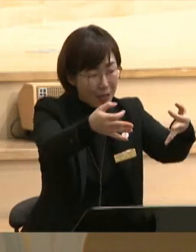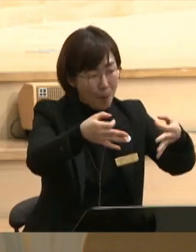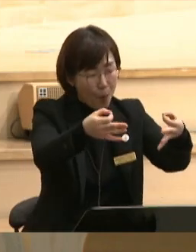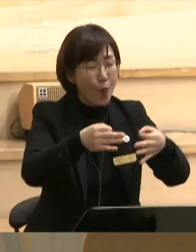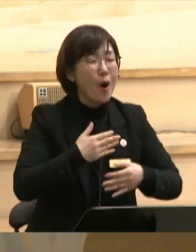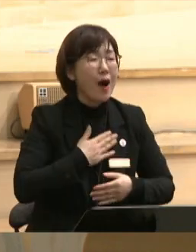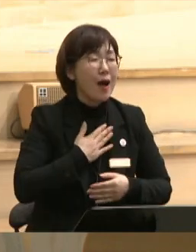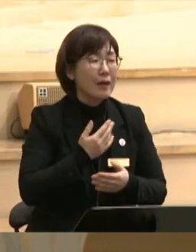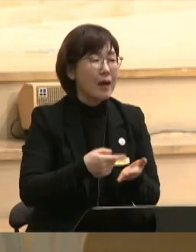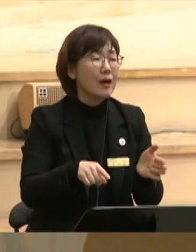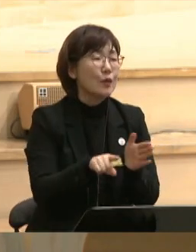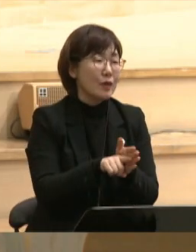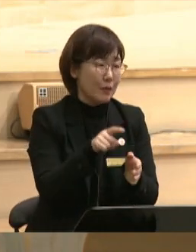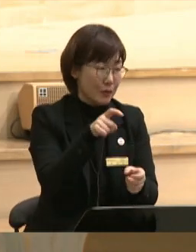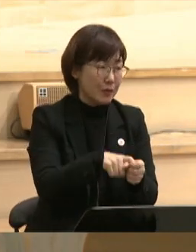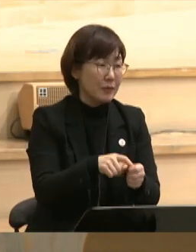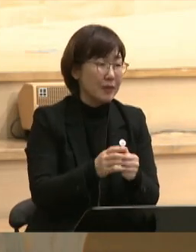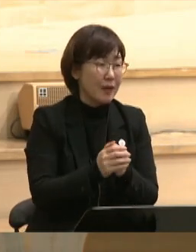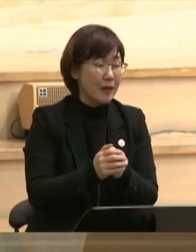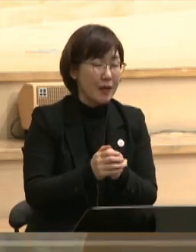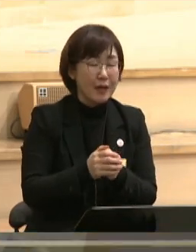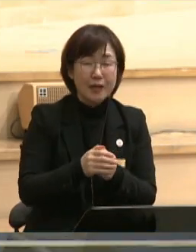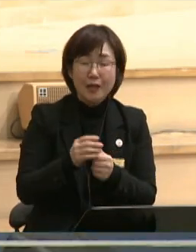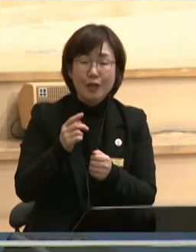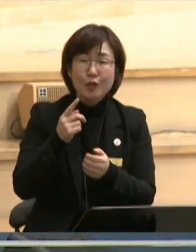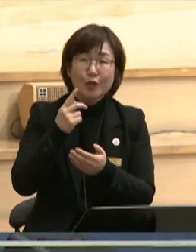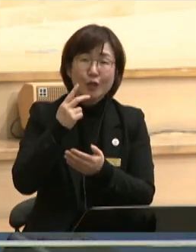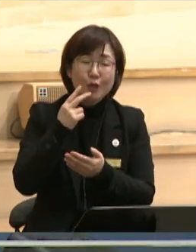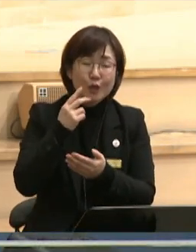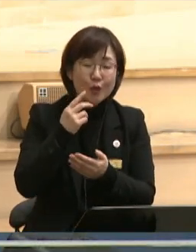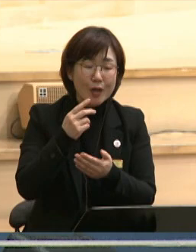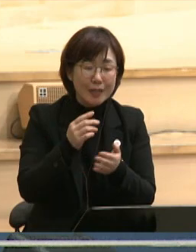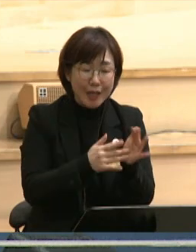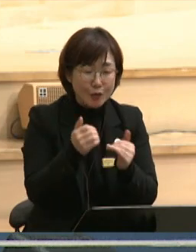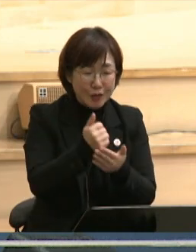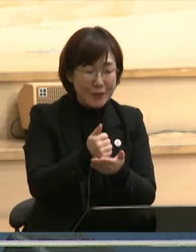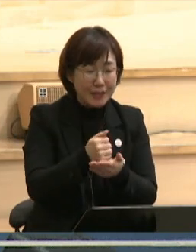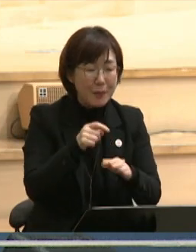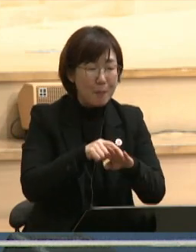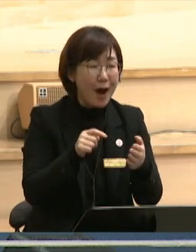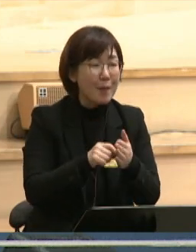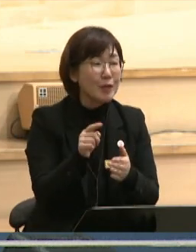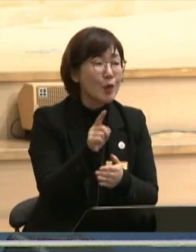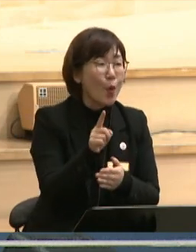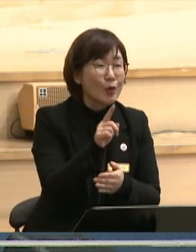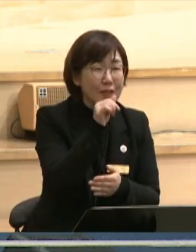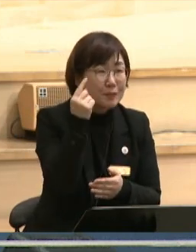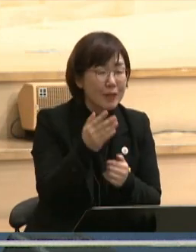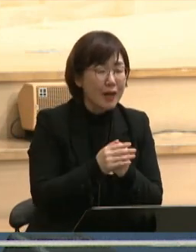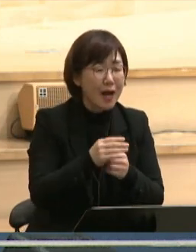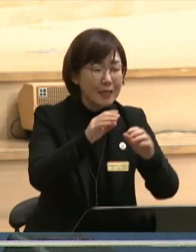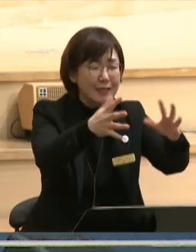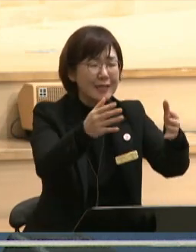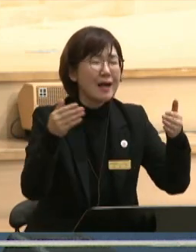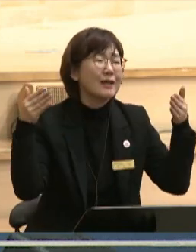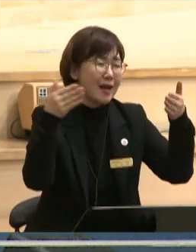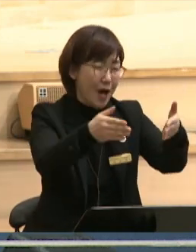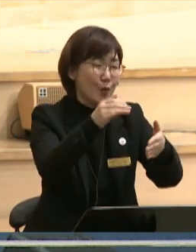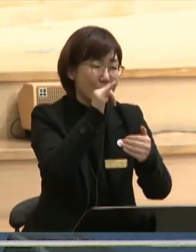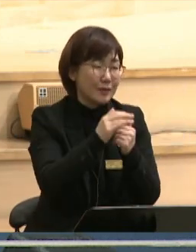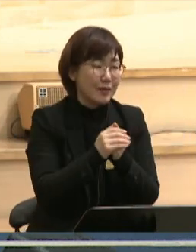우리 주님의 마음이 어디 있습니까 세상에가 있는 것입니다 세상 하나님은 예수님을